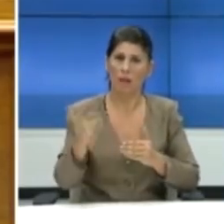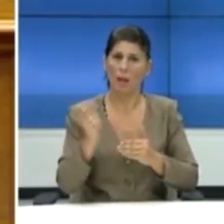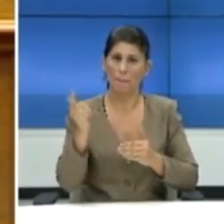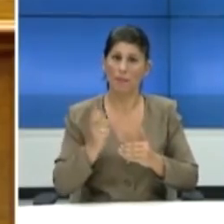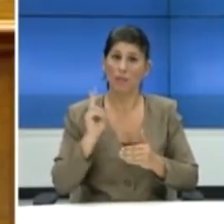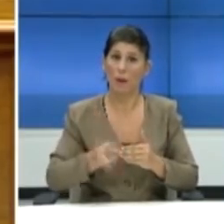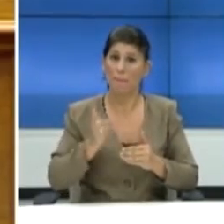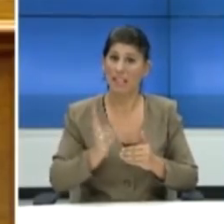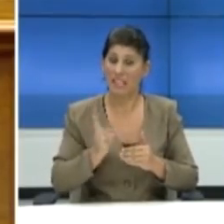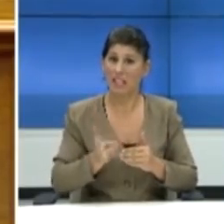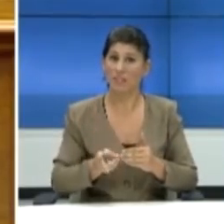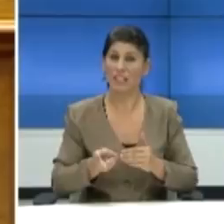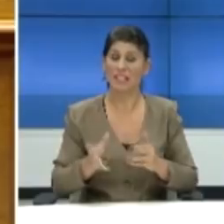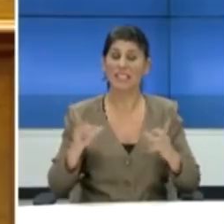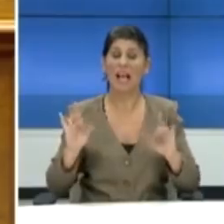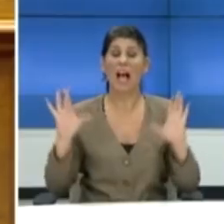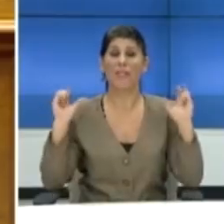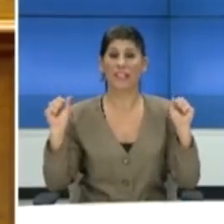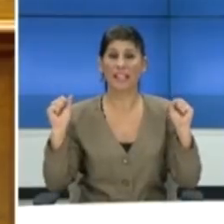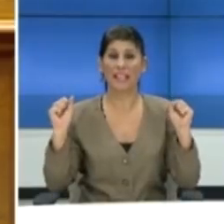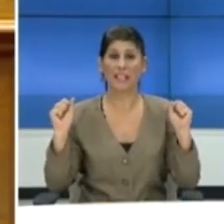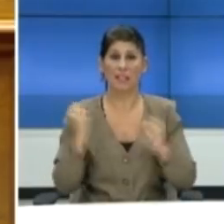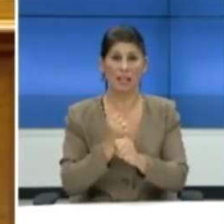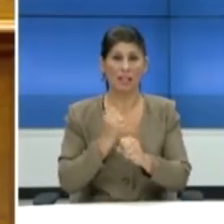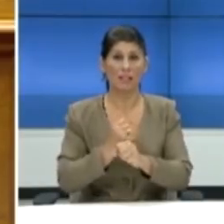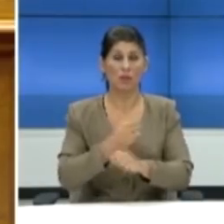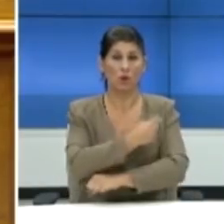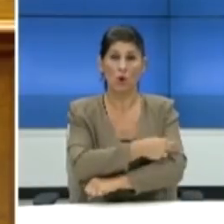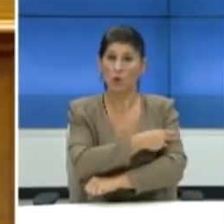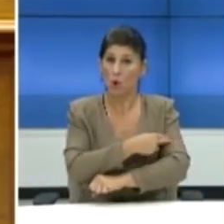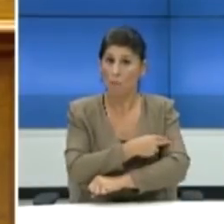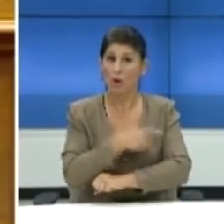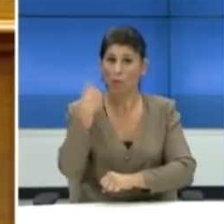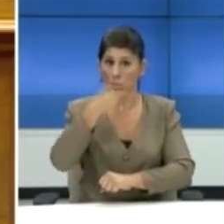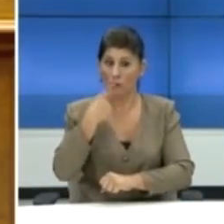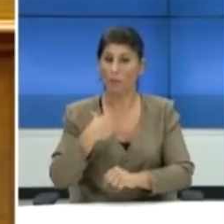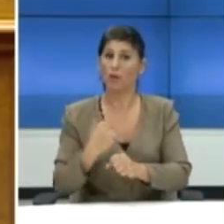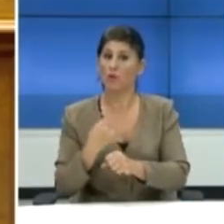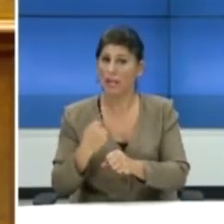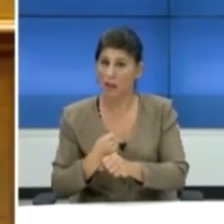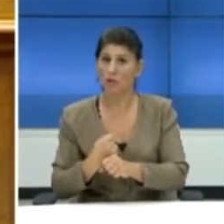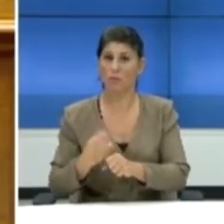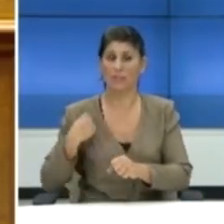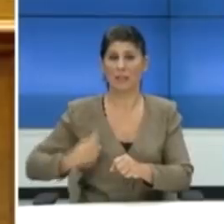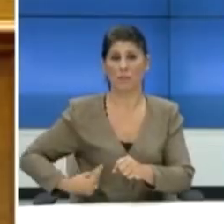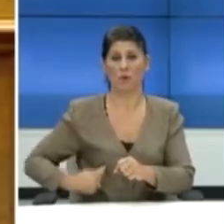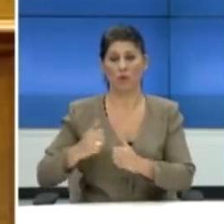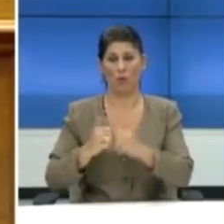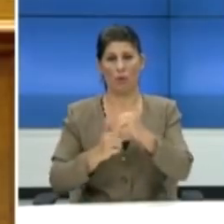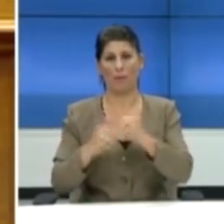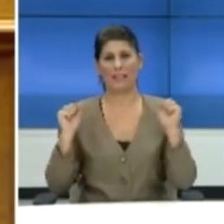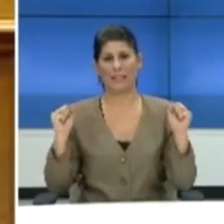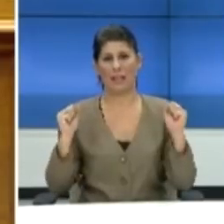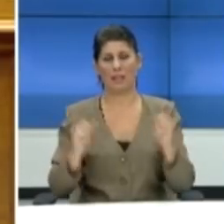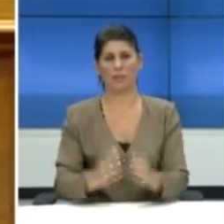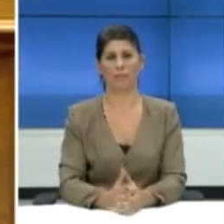επιδόματος επικίνδυνης ανθυγιεινής εργασίας στο νοσοκομιακό προσωπικό και στους εργαζόμενους στις δημόσιες δομές